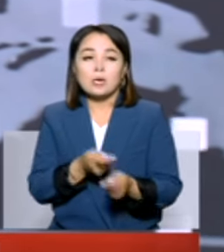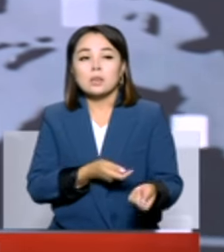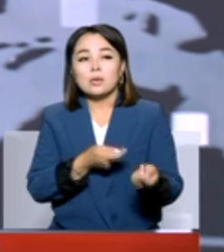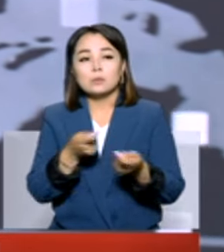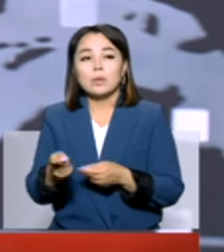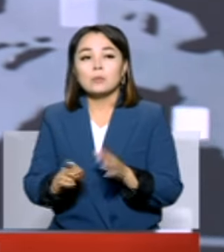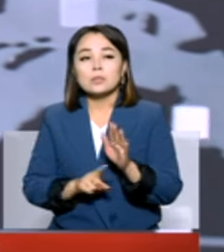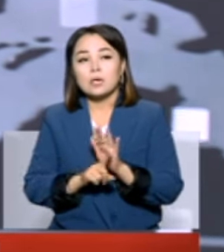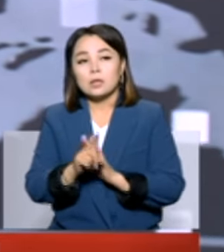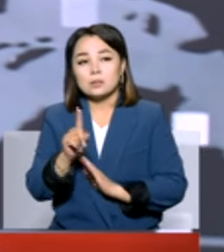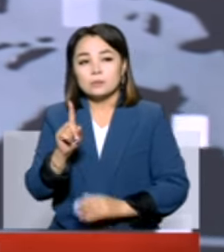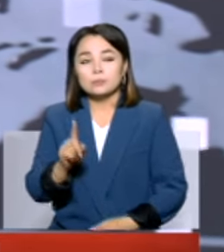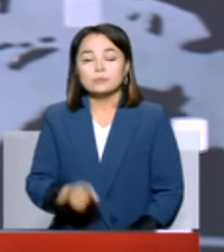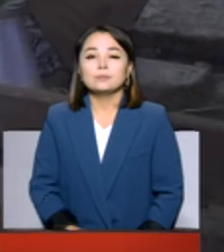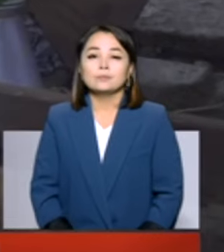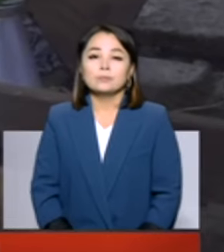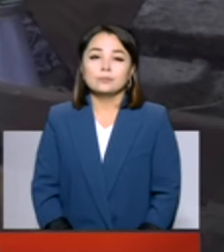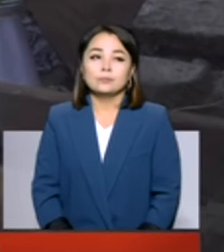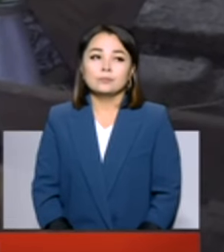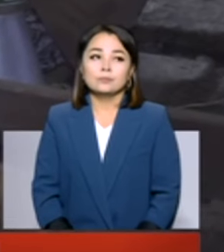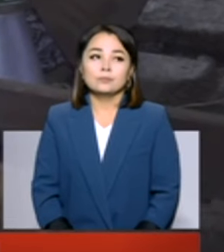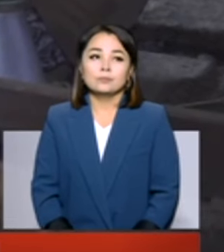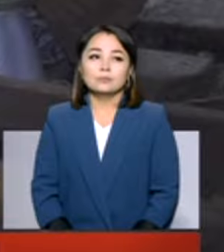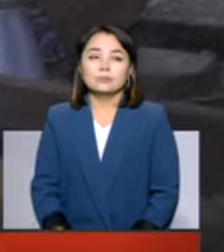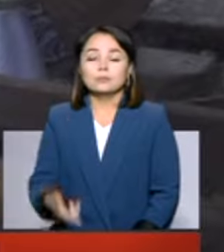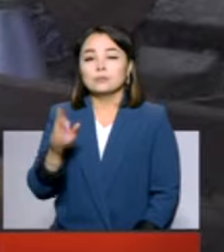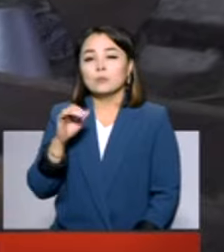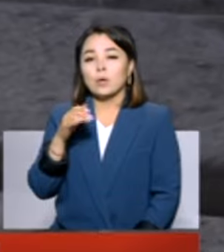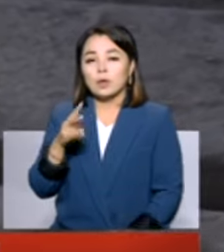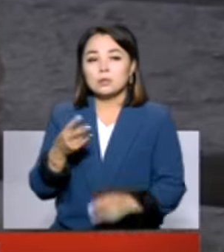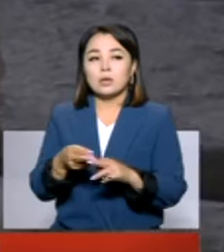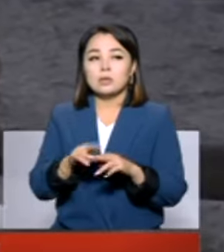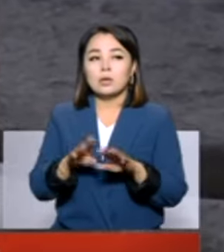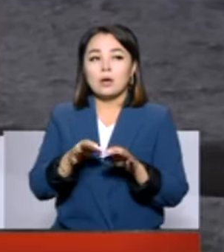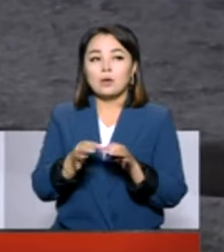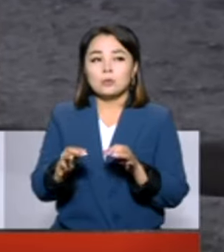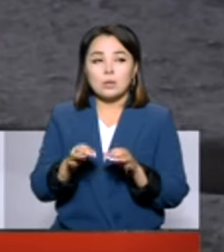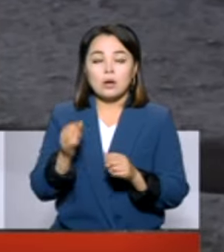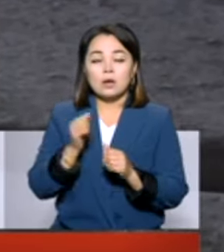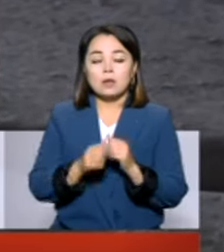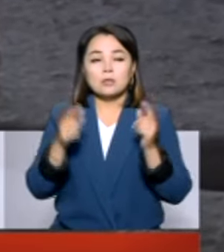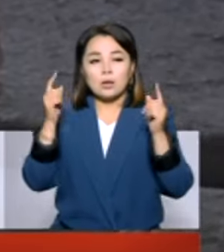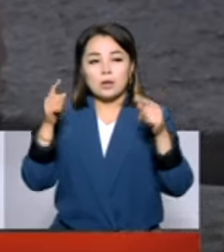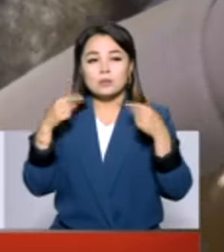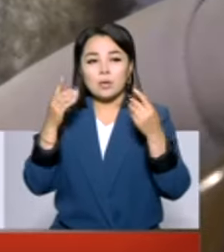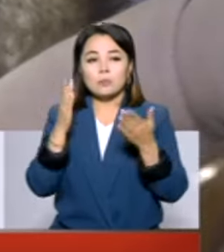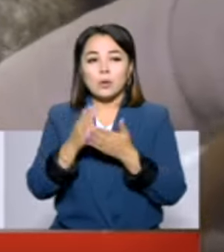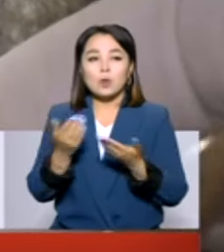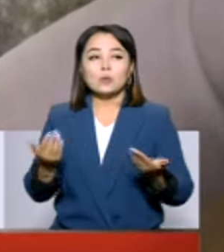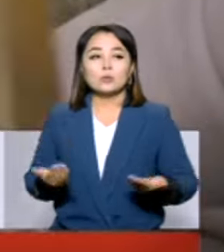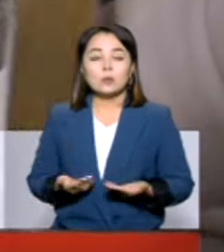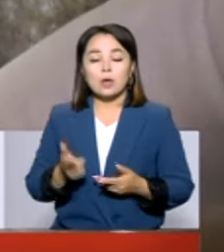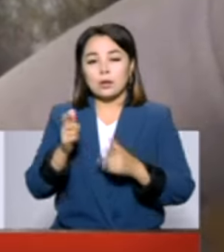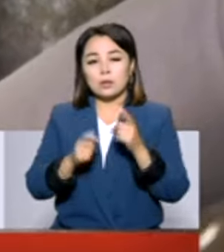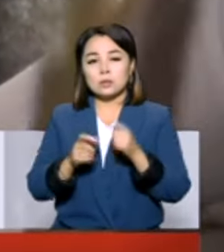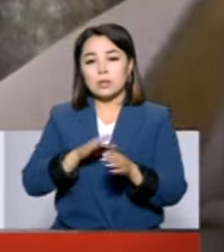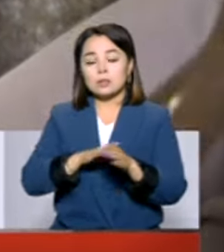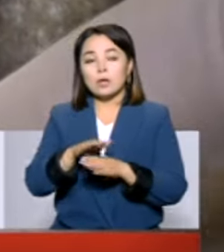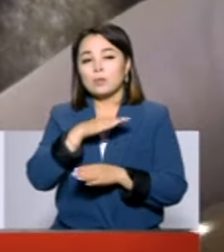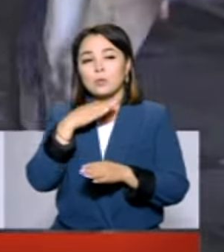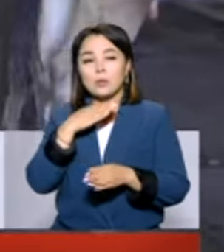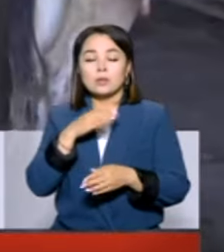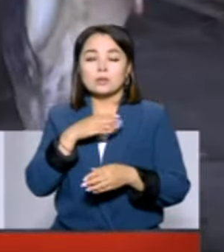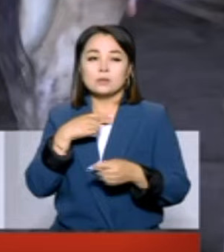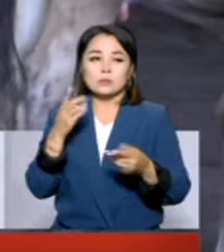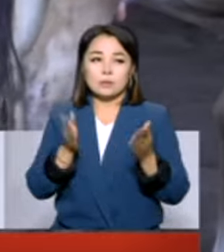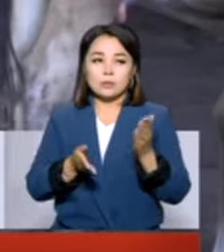тасымалдай бастаған. Улан ауданындағы Айыртау ауылындағы әрбір үйде мал бар. Тұрғындар бұрын сүтті сауылған, етті сойылған